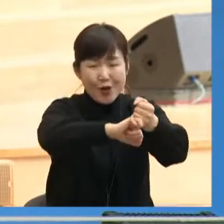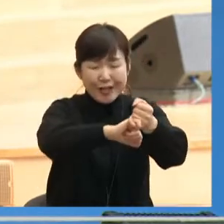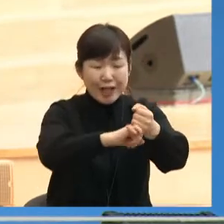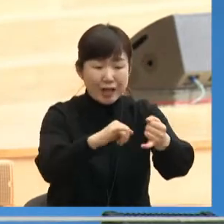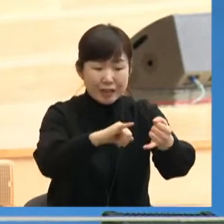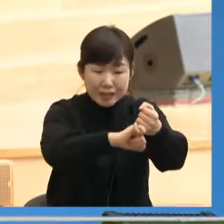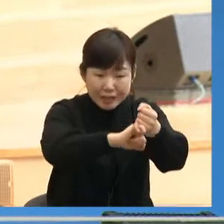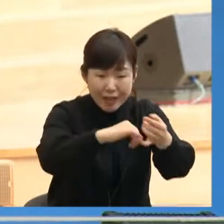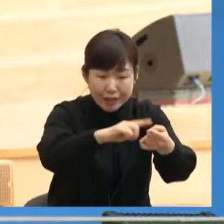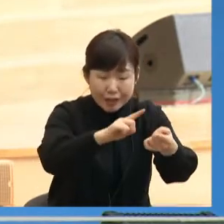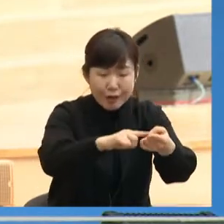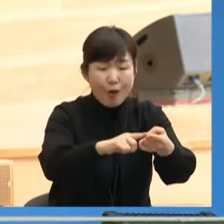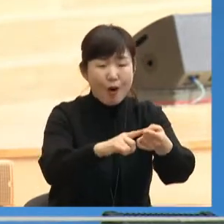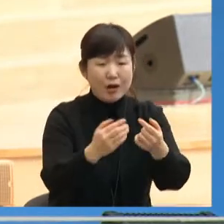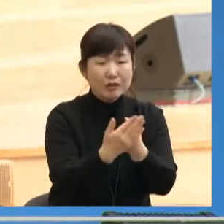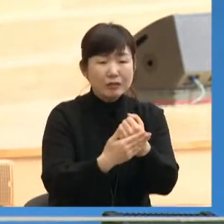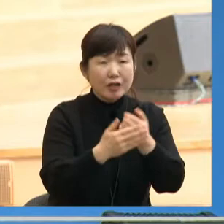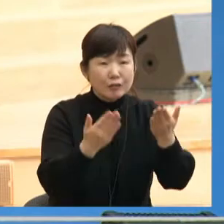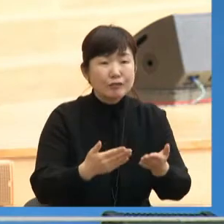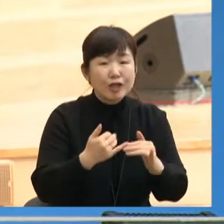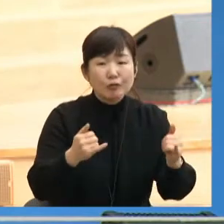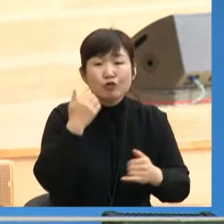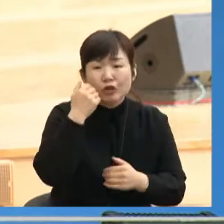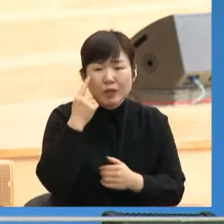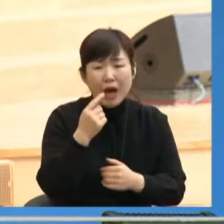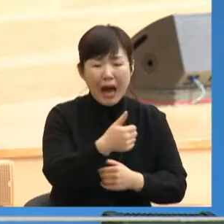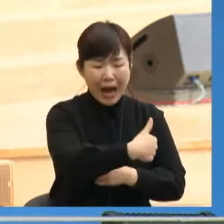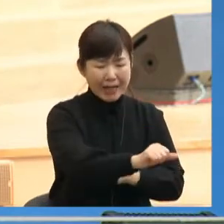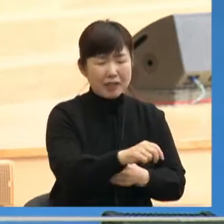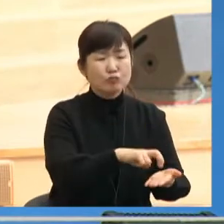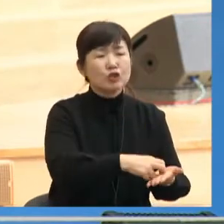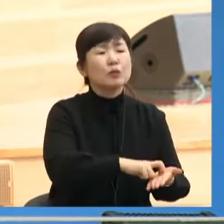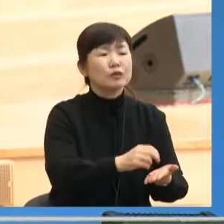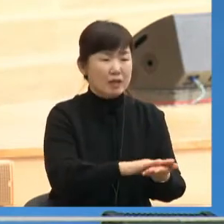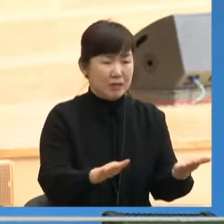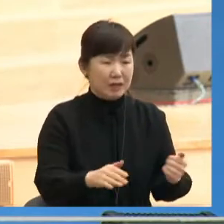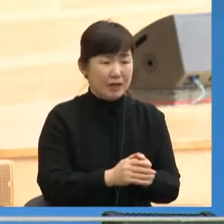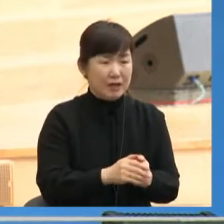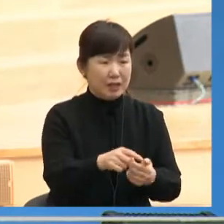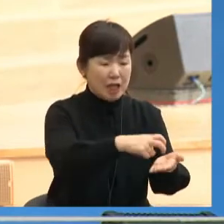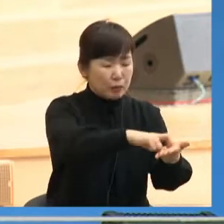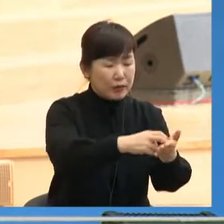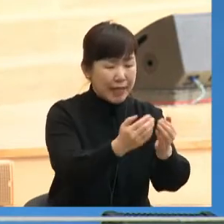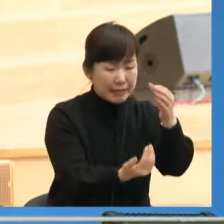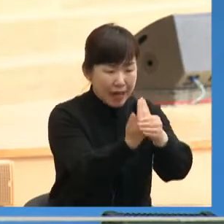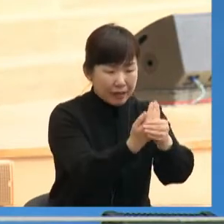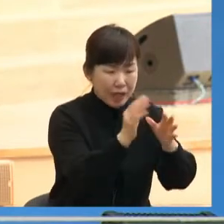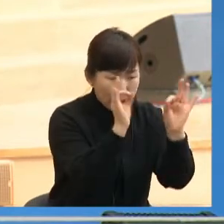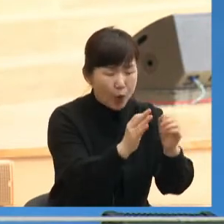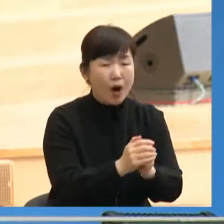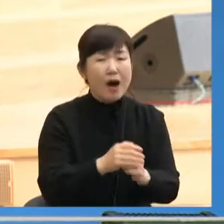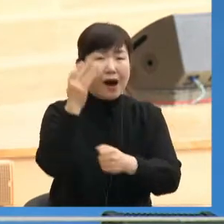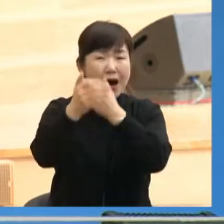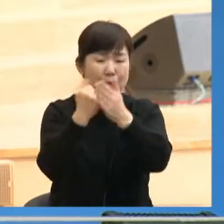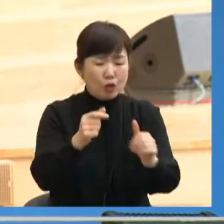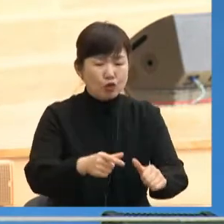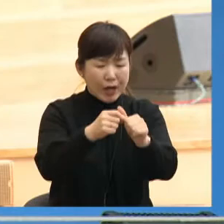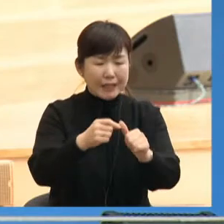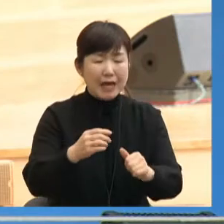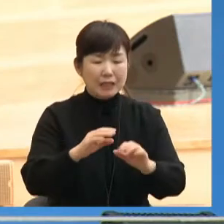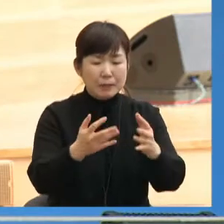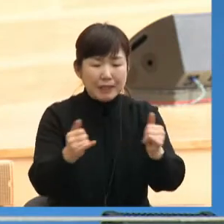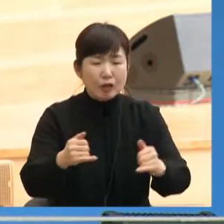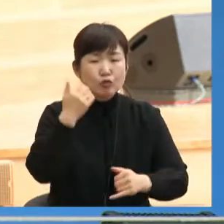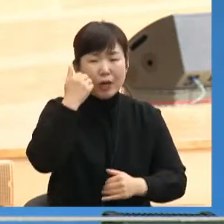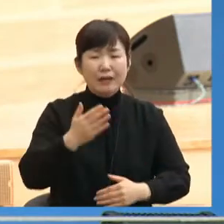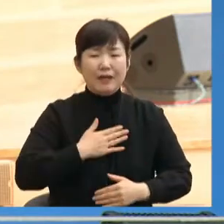겁니까? 아들이었던 무비보셋이 누리는 거죠. 우리는 무비보셋 사건을 통해서 하나님과 구원받은 백성, 우리의 모습을